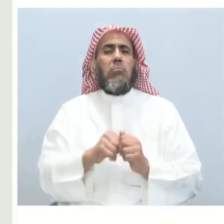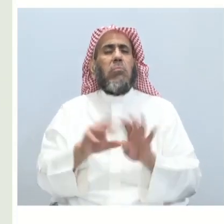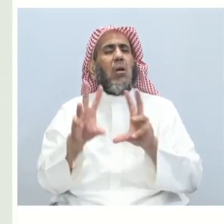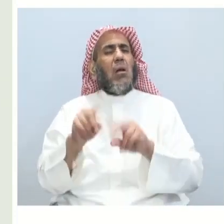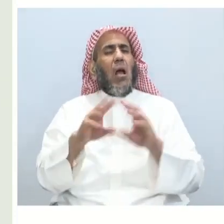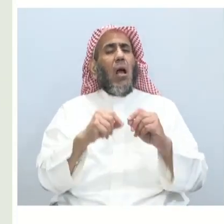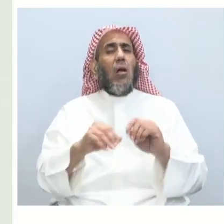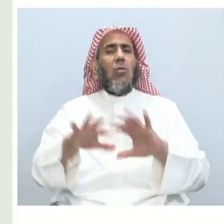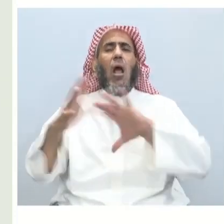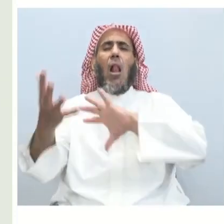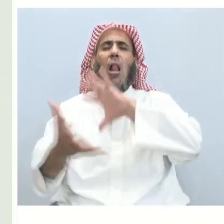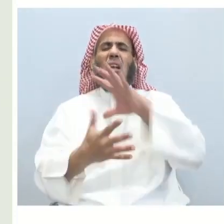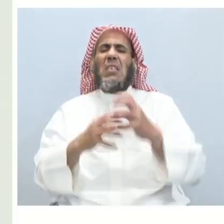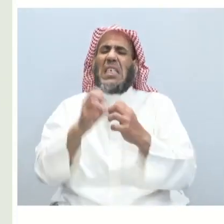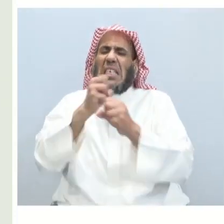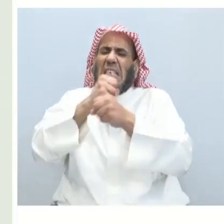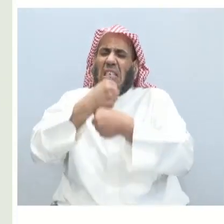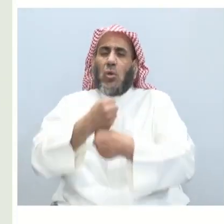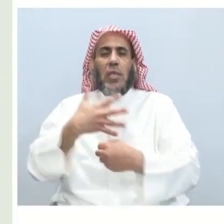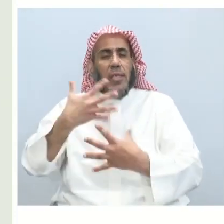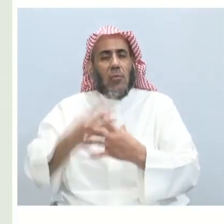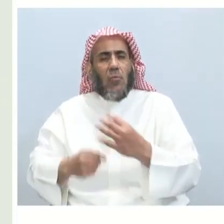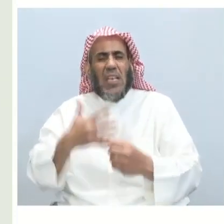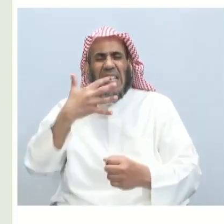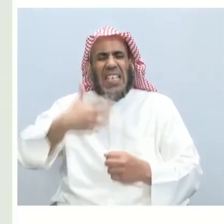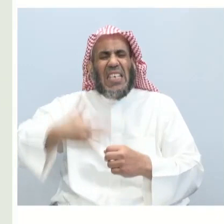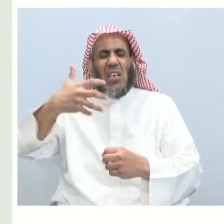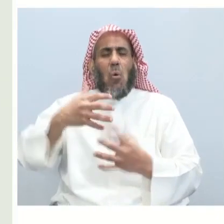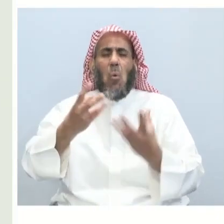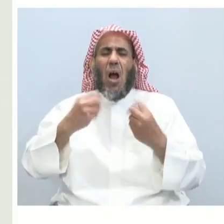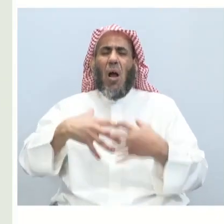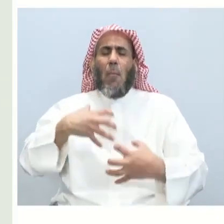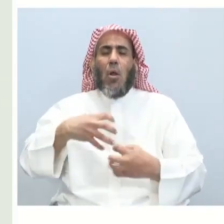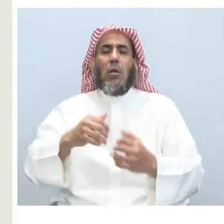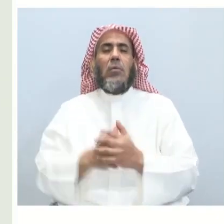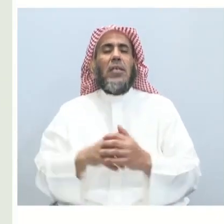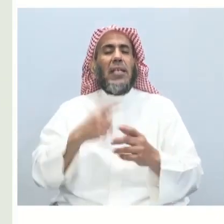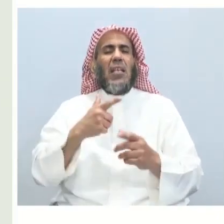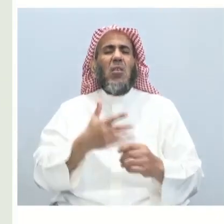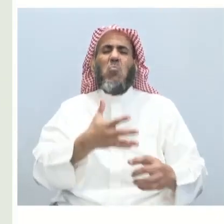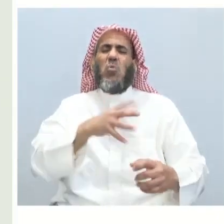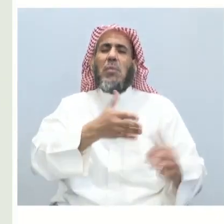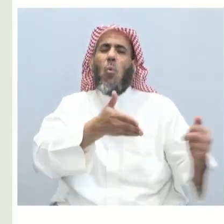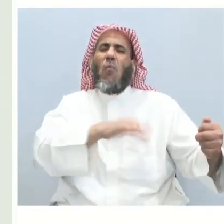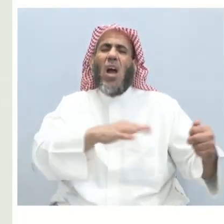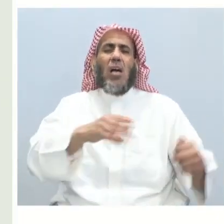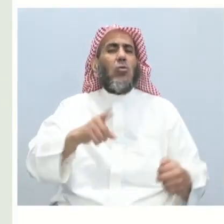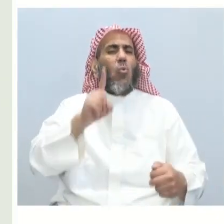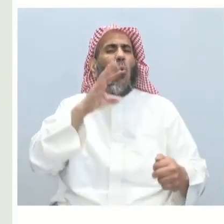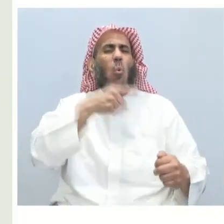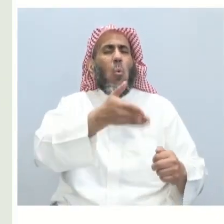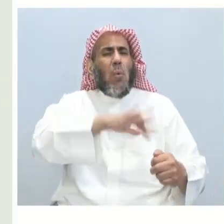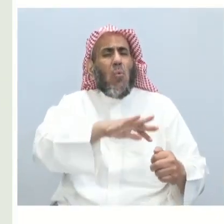كان الكون يعصرني طفلا يشيخ ووقعا مؤلما رزح يتحدث عن مصيبه وال فاجعه التي